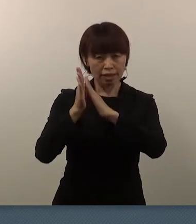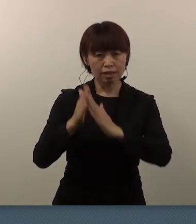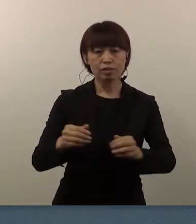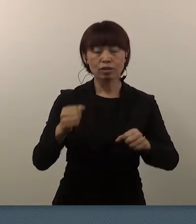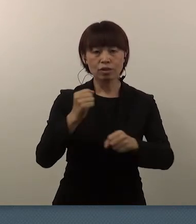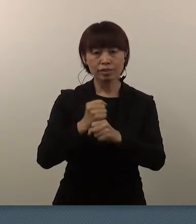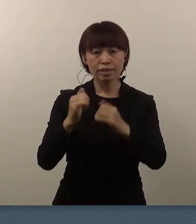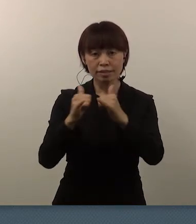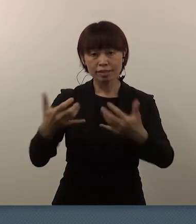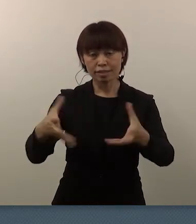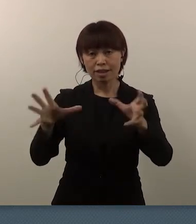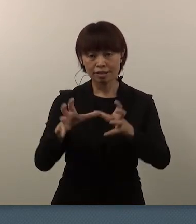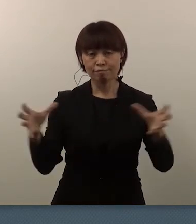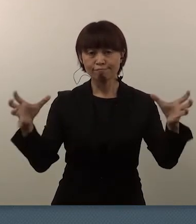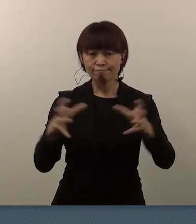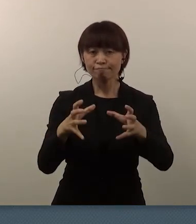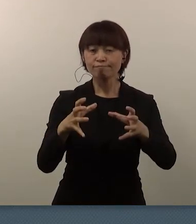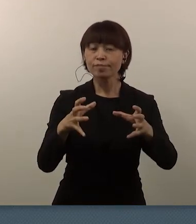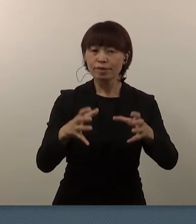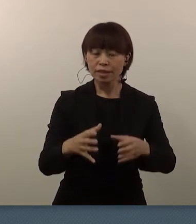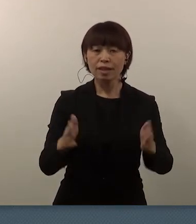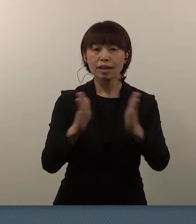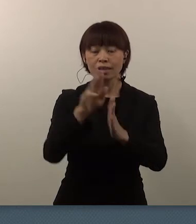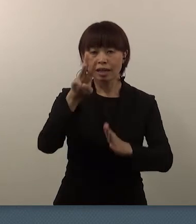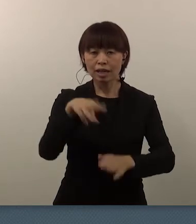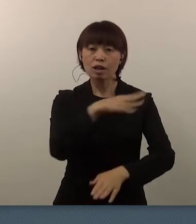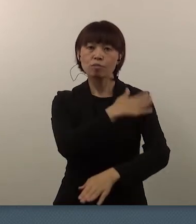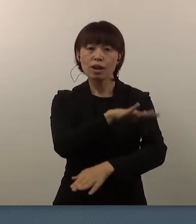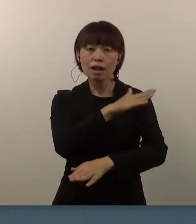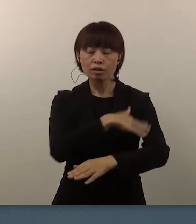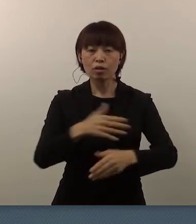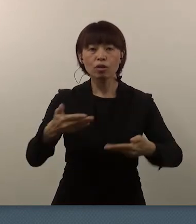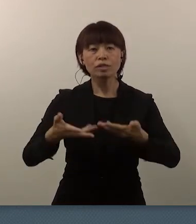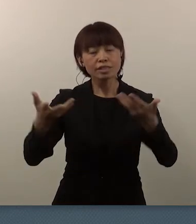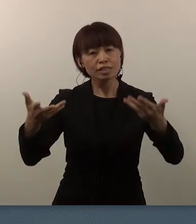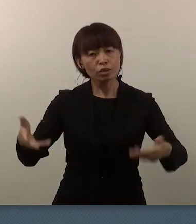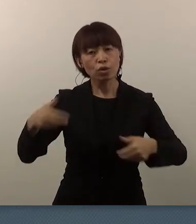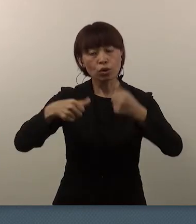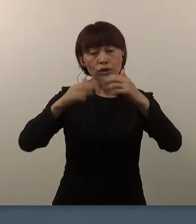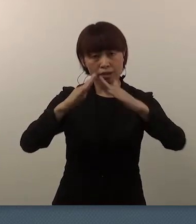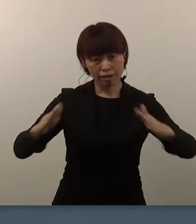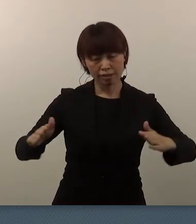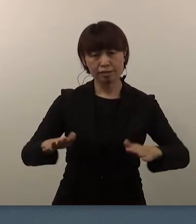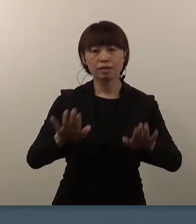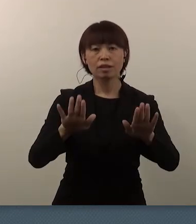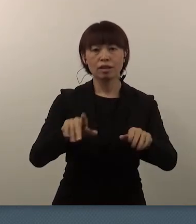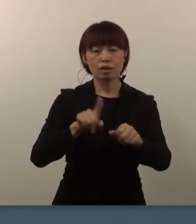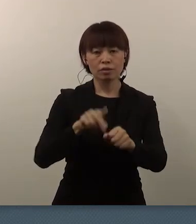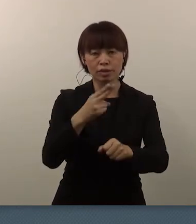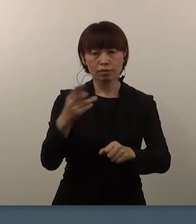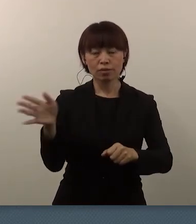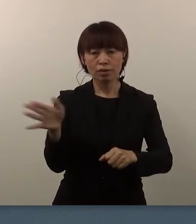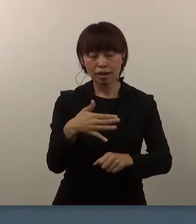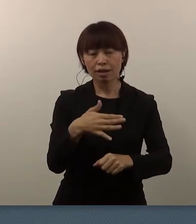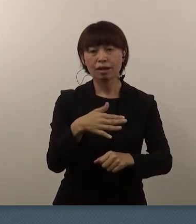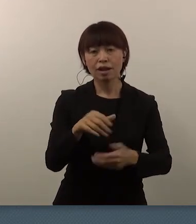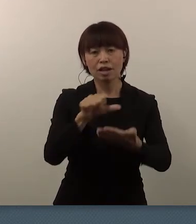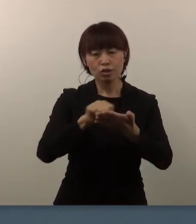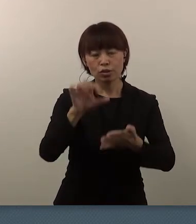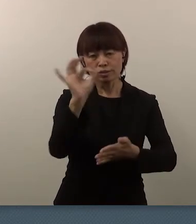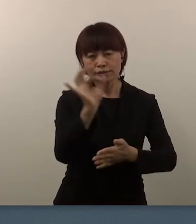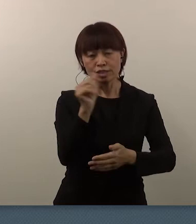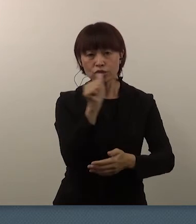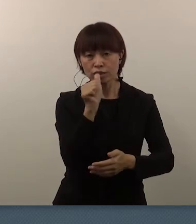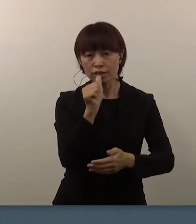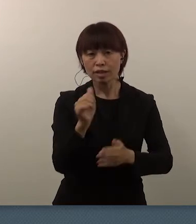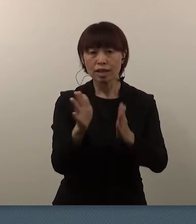する神奈川ブランド振興協議会では、今年度から旬の登録産品を紹介する神奈川ブランドキャラ